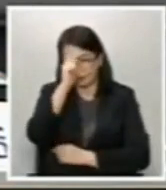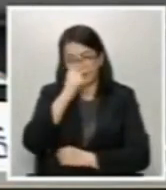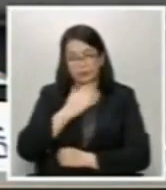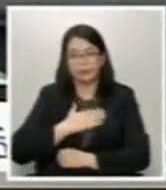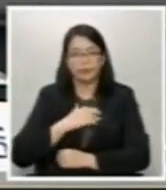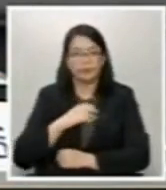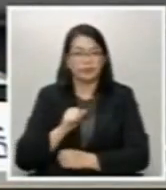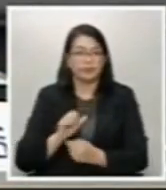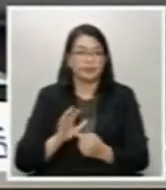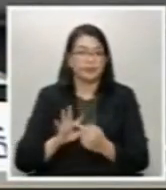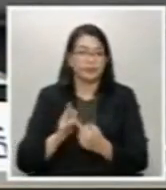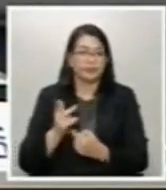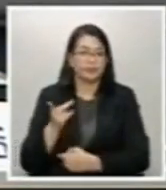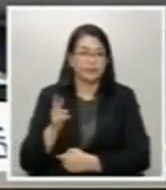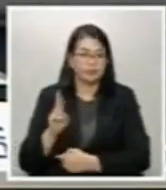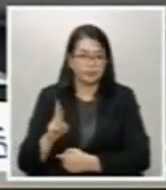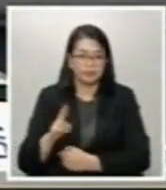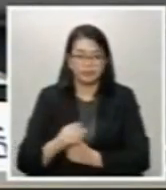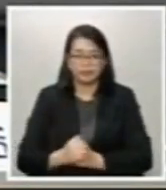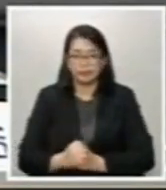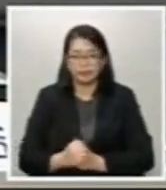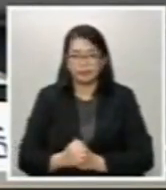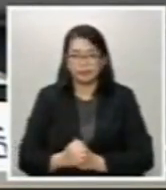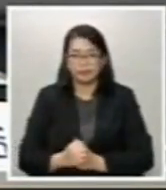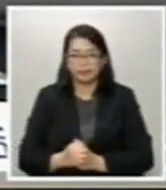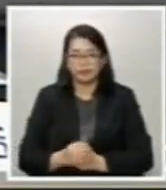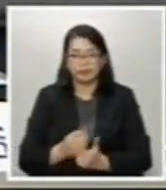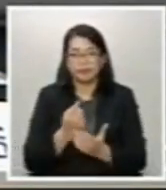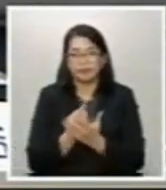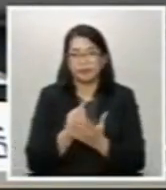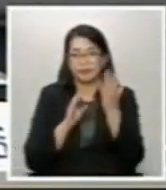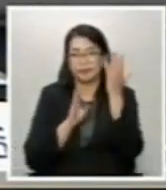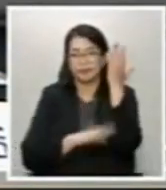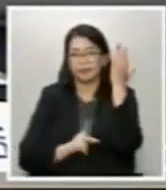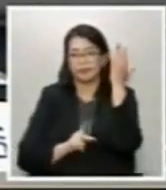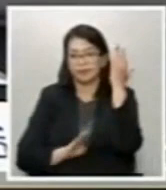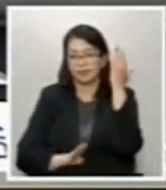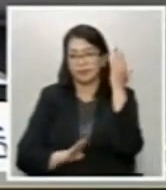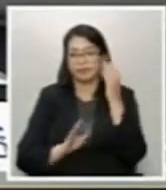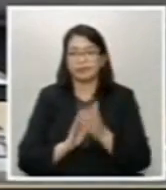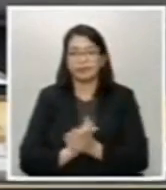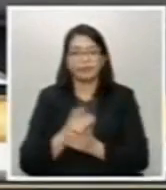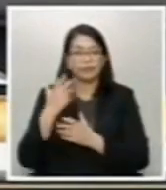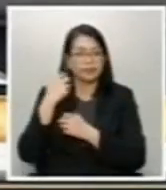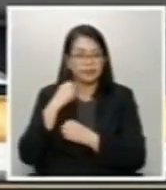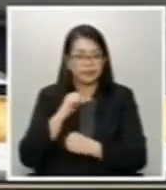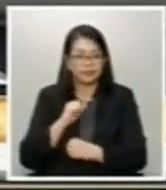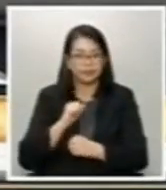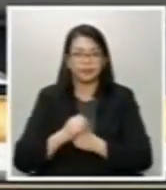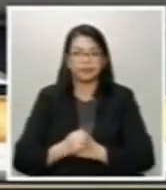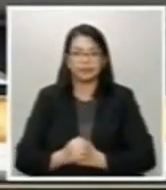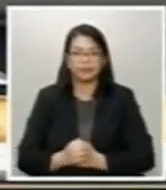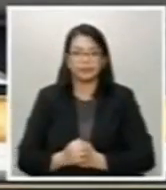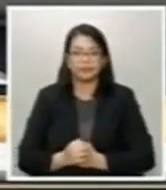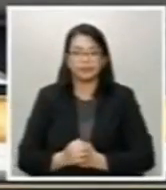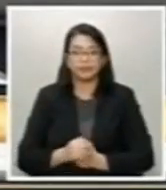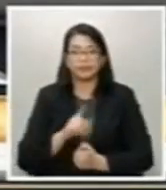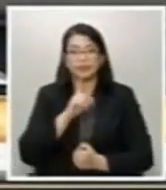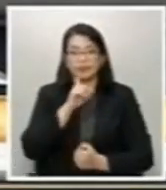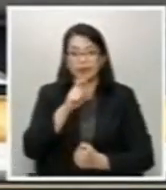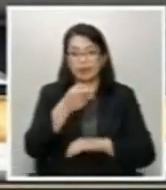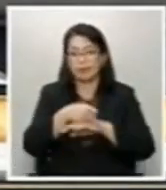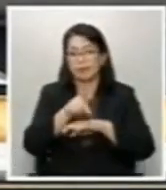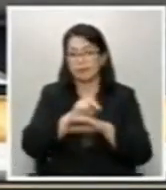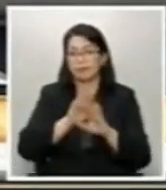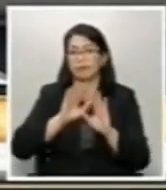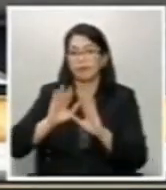องสมาชิกสภาผู้แทนราษฎรจังหวัดกระบี่พรรคประชาธิปัตย์ขอกราบเรียนท่านประธานผ่